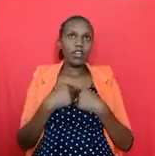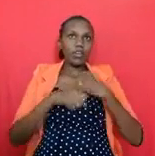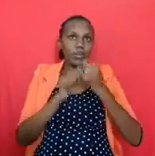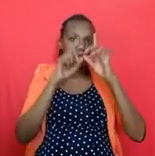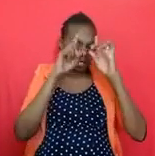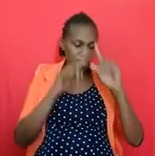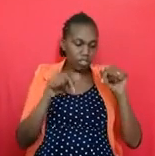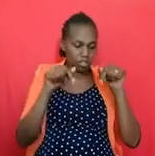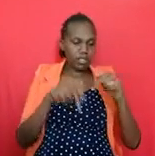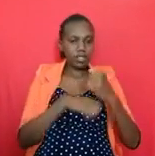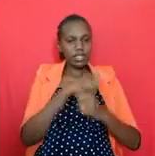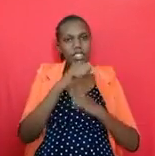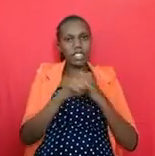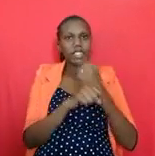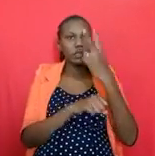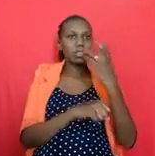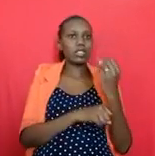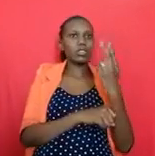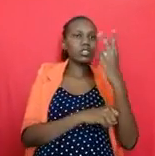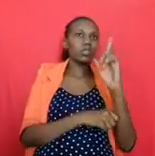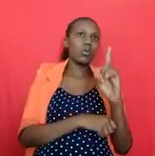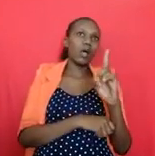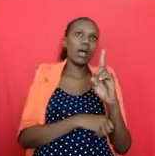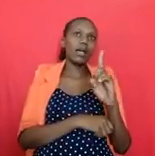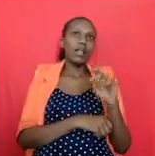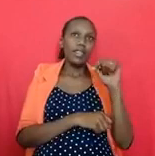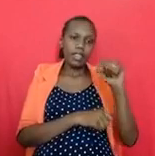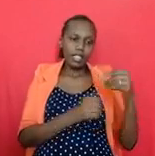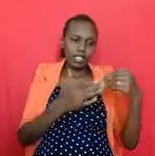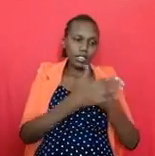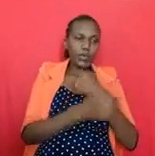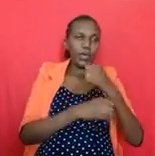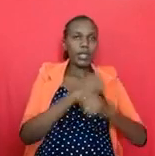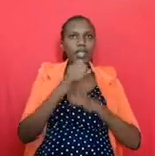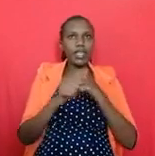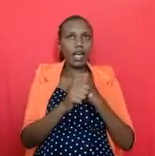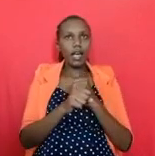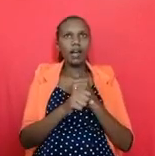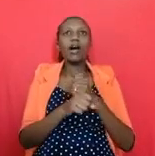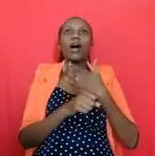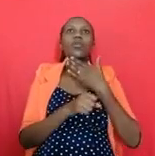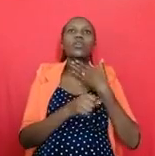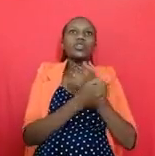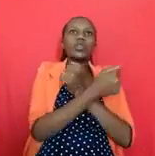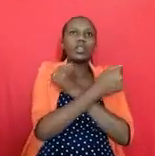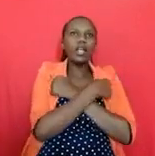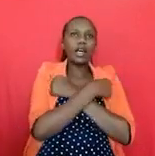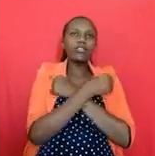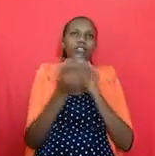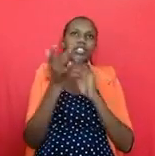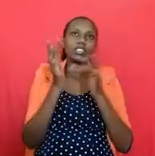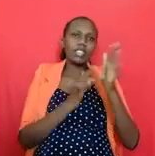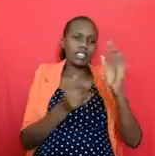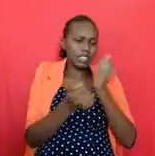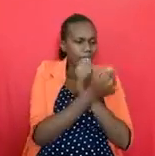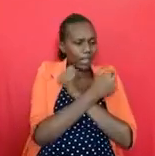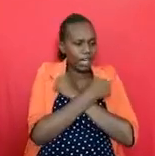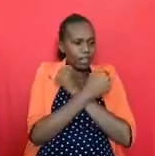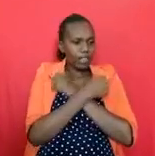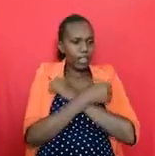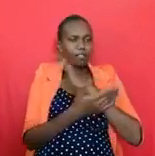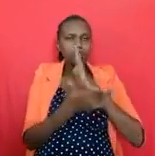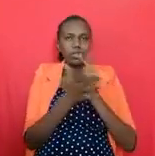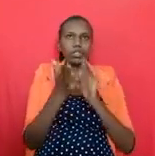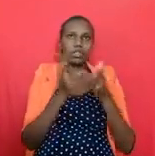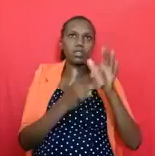kauga nie mwaka uyu wa 2021 uyu ndaruga ni ngwenda kwenda ngai kumwenda kumwenda